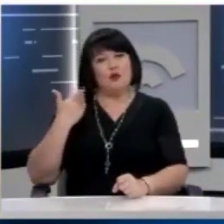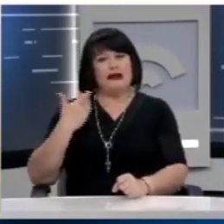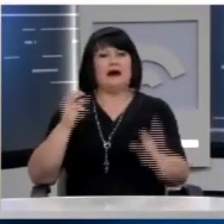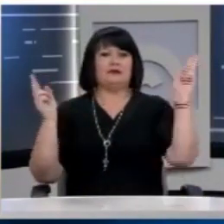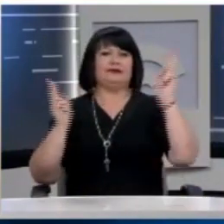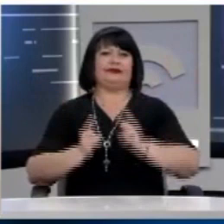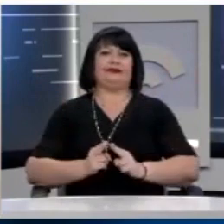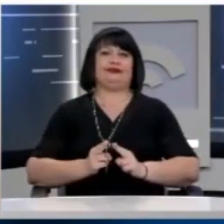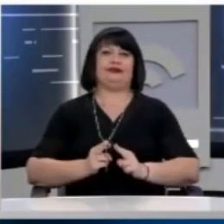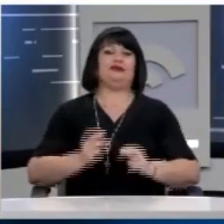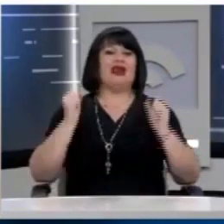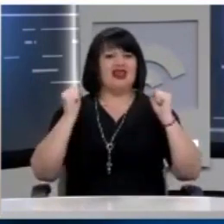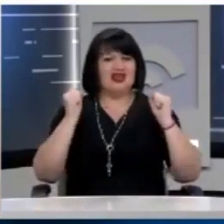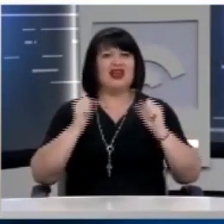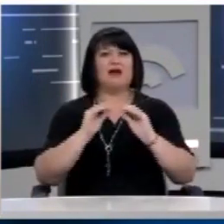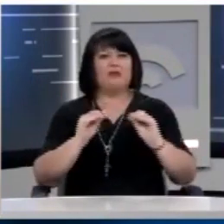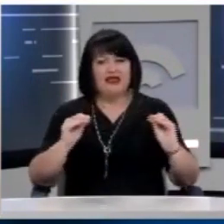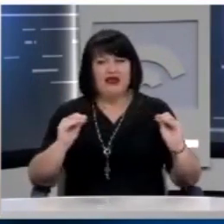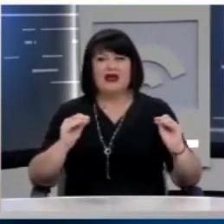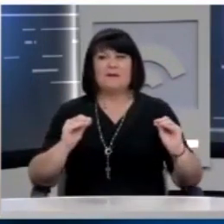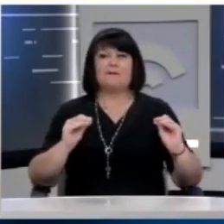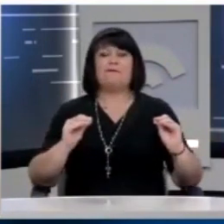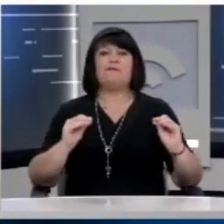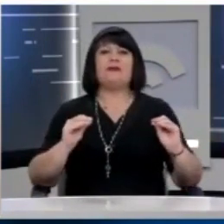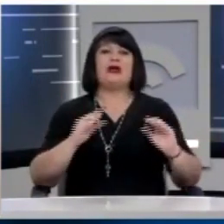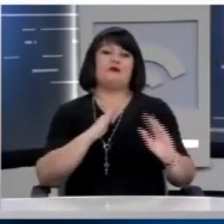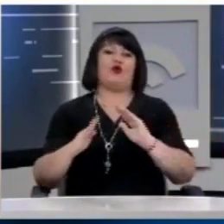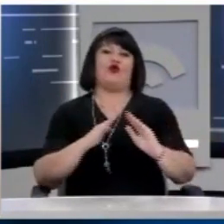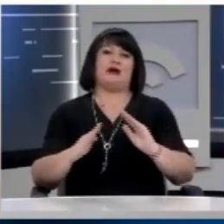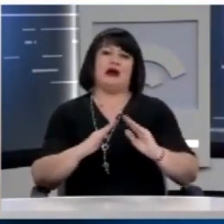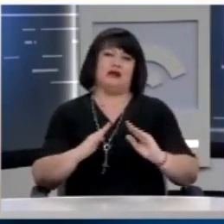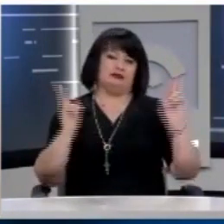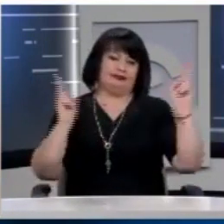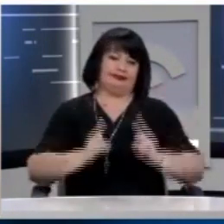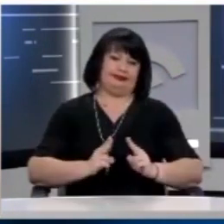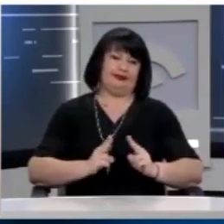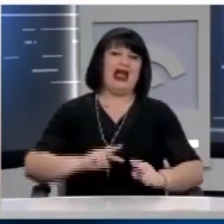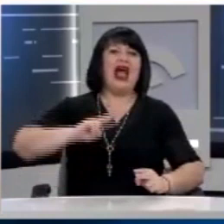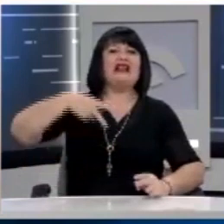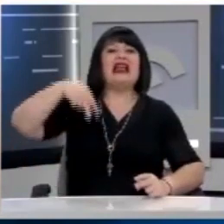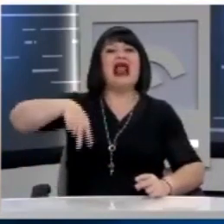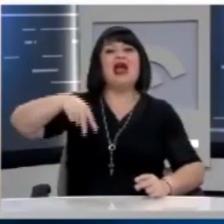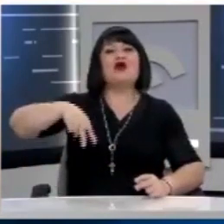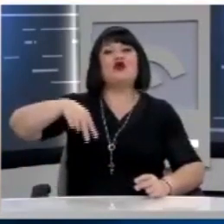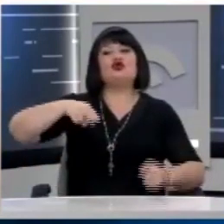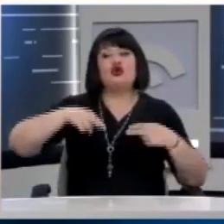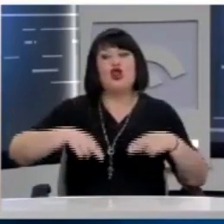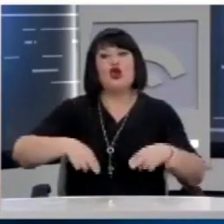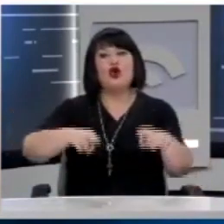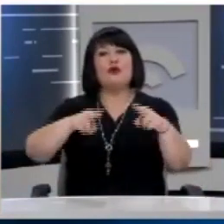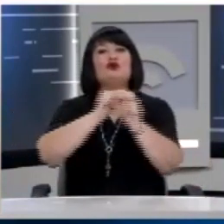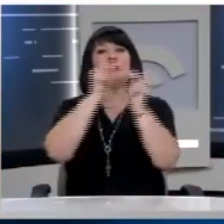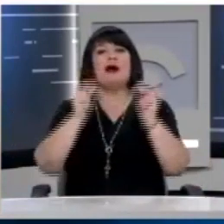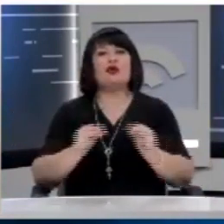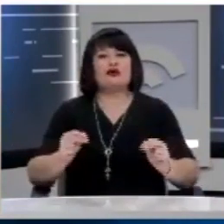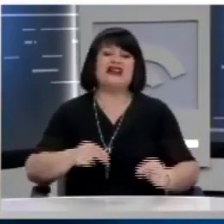δεκαετιών στους τομείς της υγείας, της παιδείας και της πρόνοιας. Έτσι λοιπόν ο αντιλαϊκός μονόδρομος θα